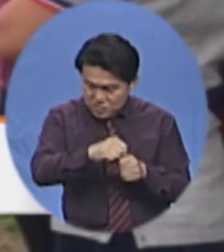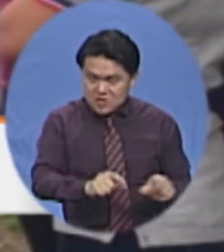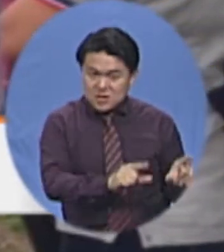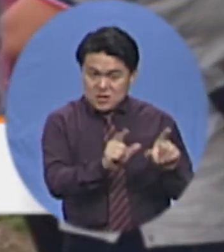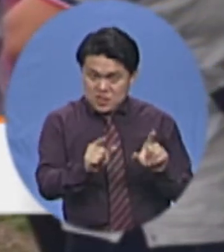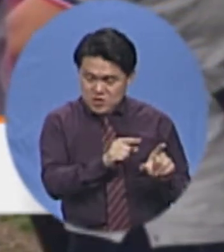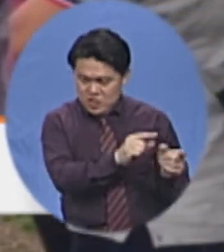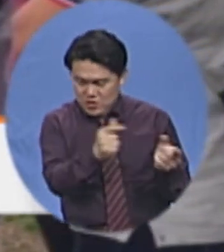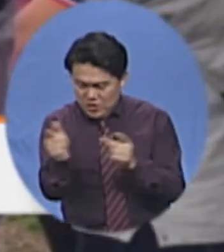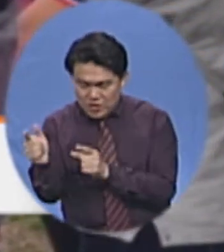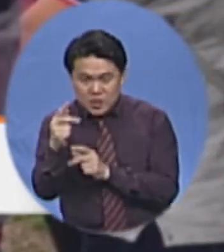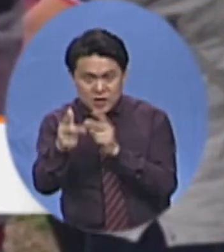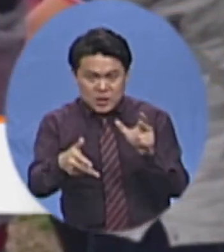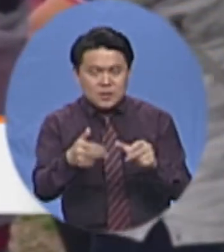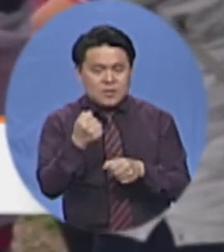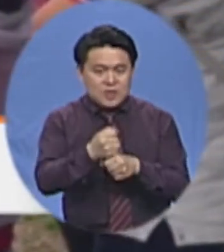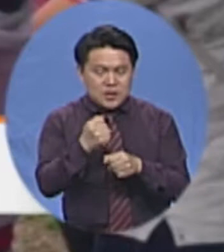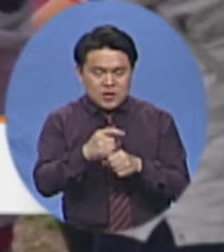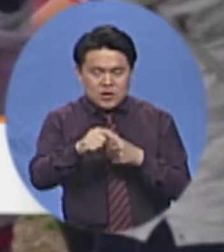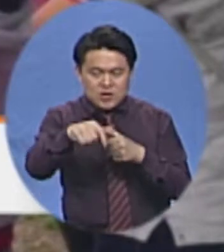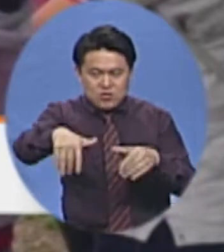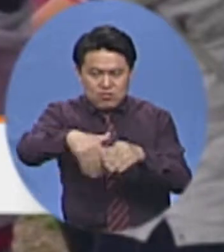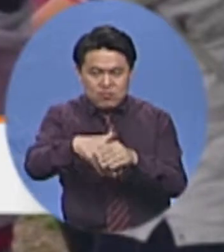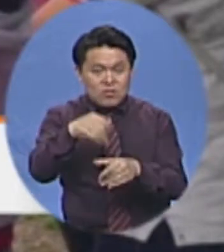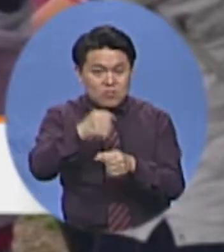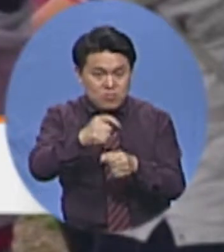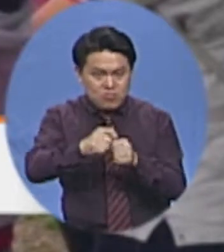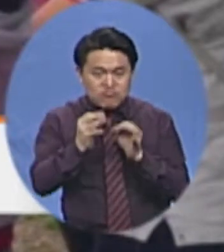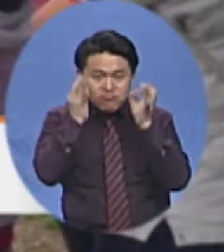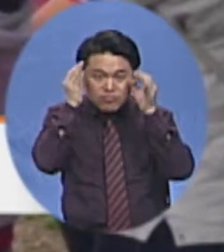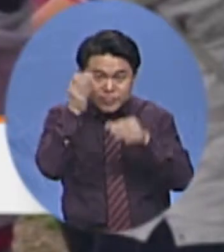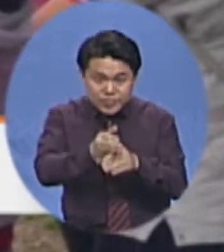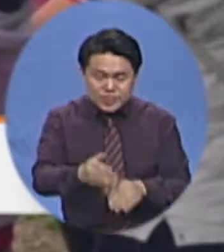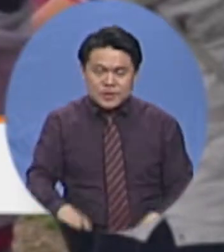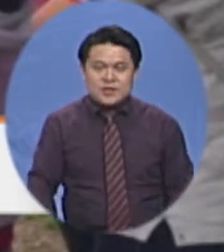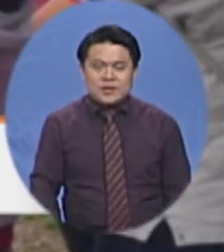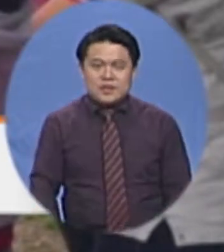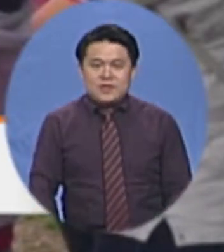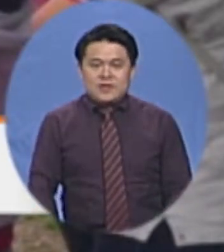있도록 다양한 사업 개발과 지역 문화 조성에 힘쓰고 있습니다.